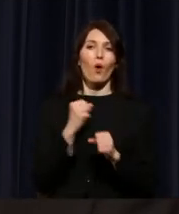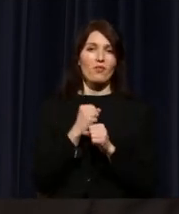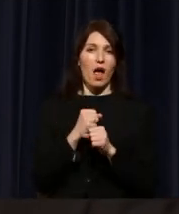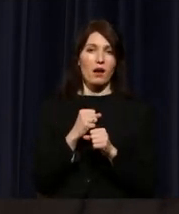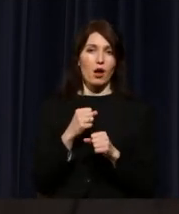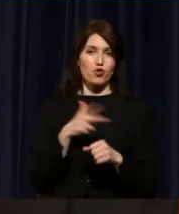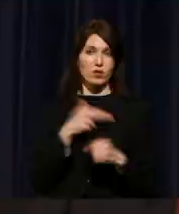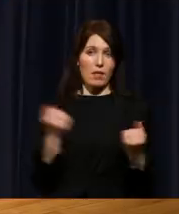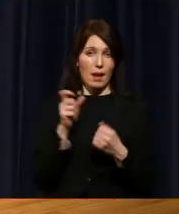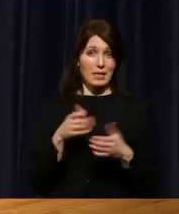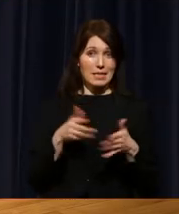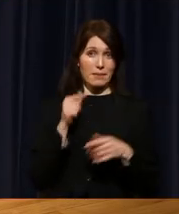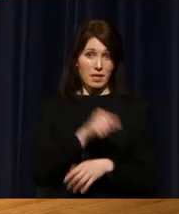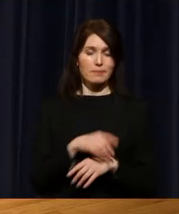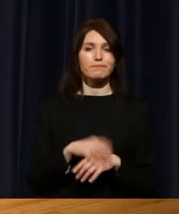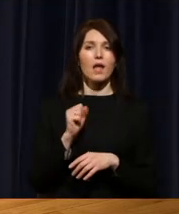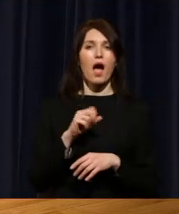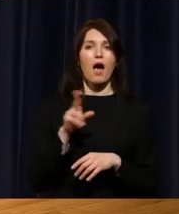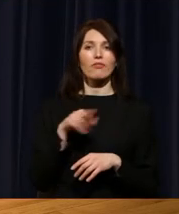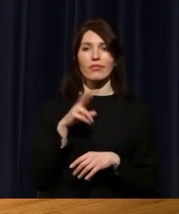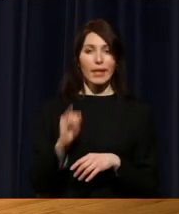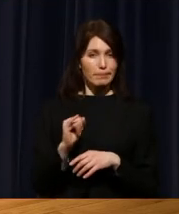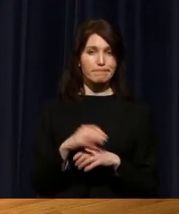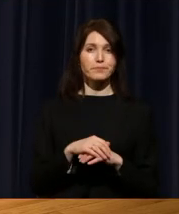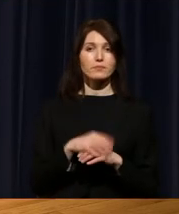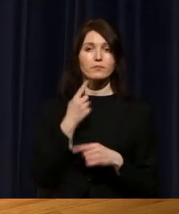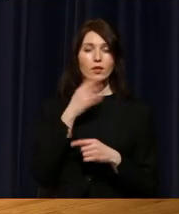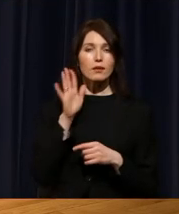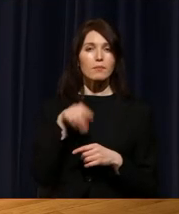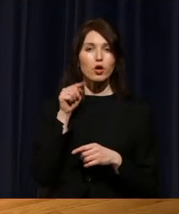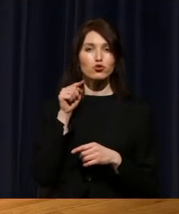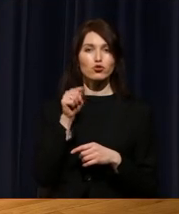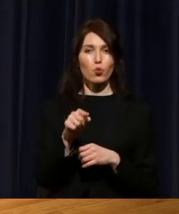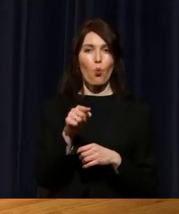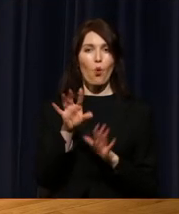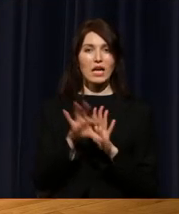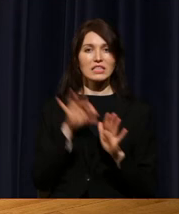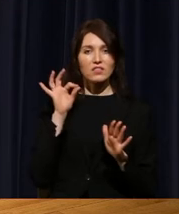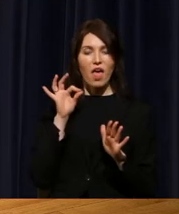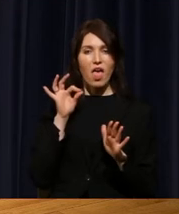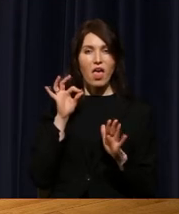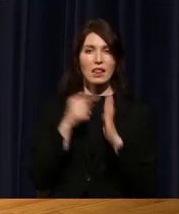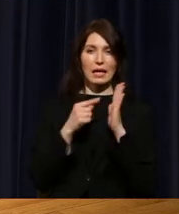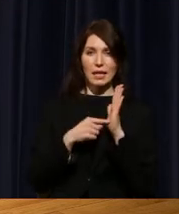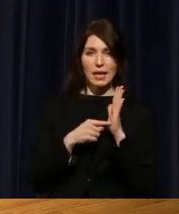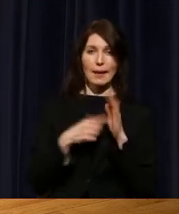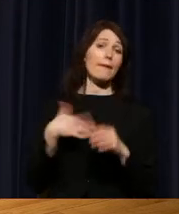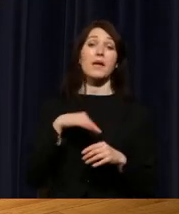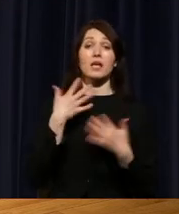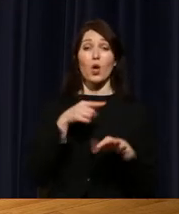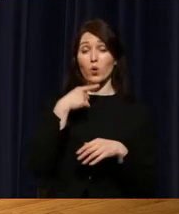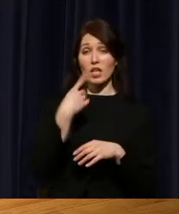slimnīcās. Andra, jau pie jums. Savukārt runājot par lūkšo te izvēles kritērijiem, nu mēs te